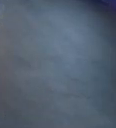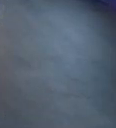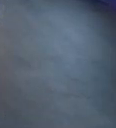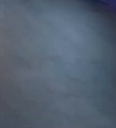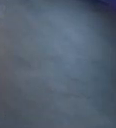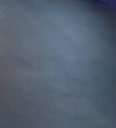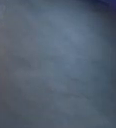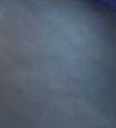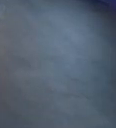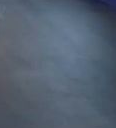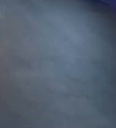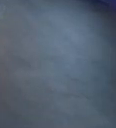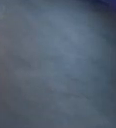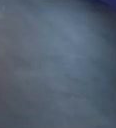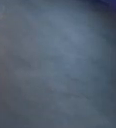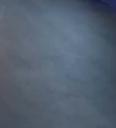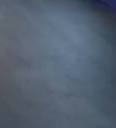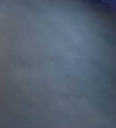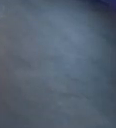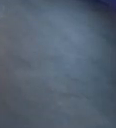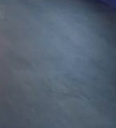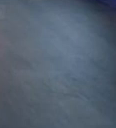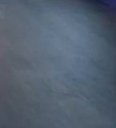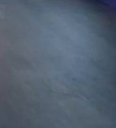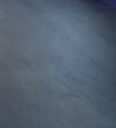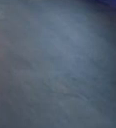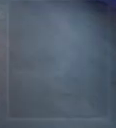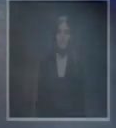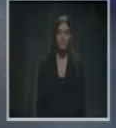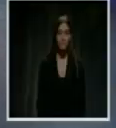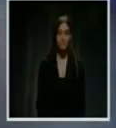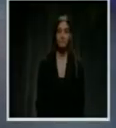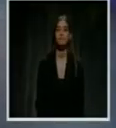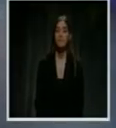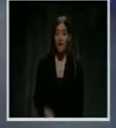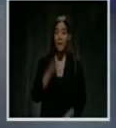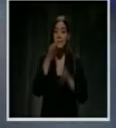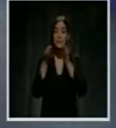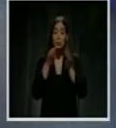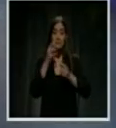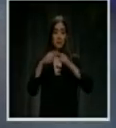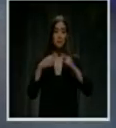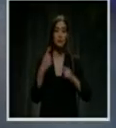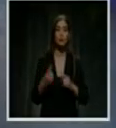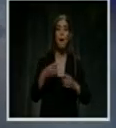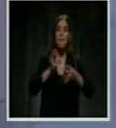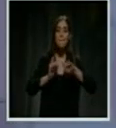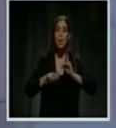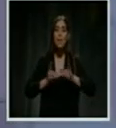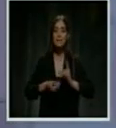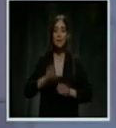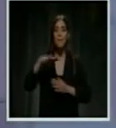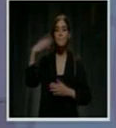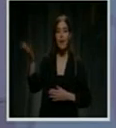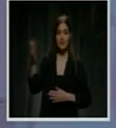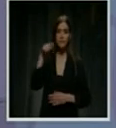li preparajt għal dan id-dibattitu finali u xtaqt nibda bil-politika barranija, dak li tiġri barra minn xtutna. L-aħbarijiet internazzjonali jibqgħu iddominati